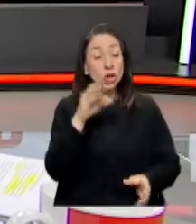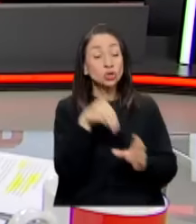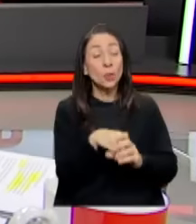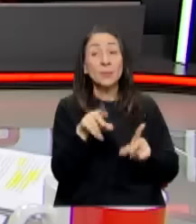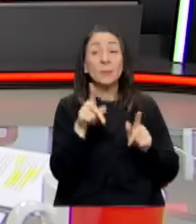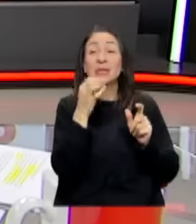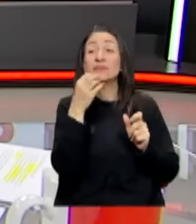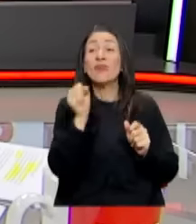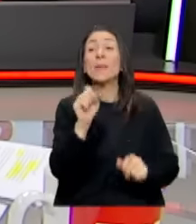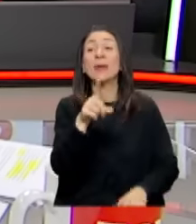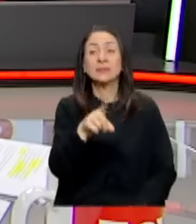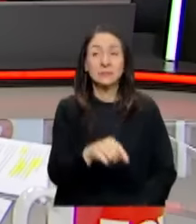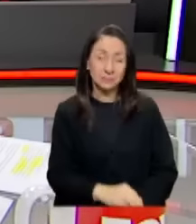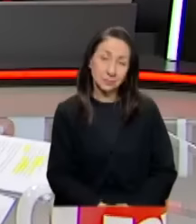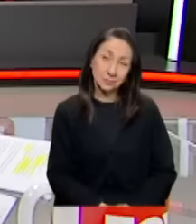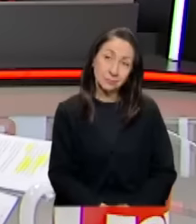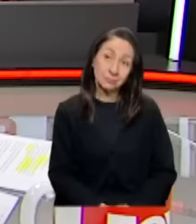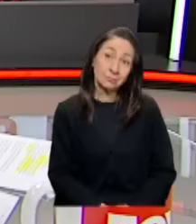de yaptırmayın.